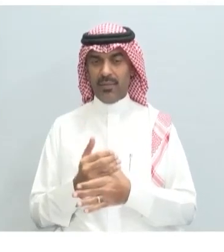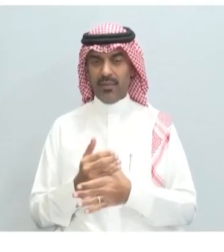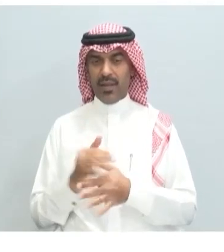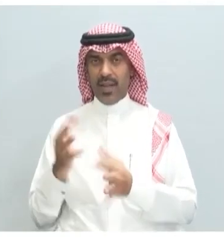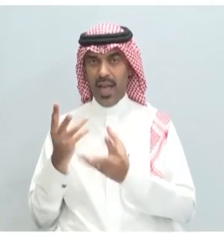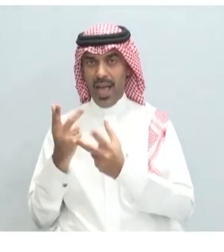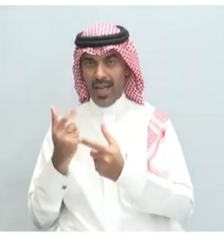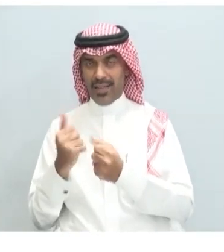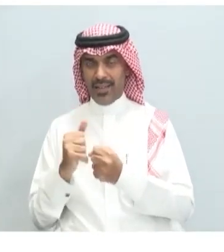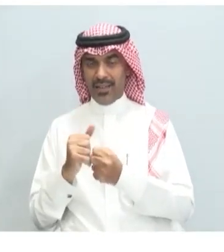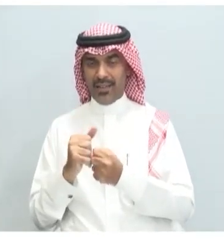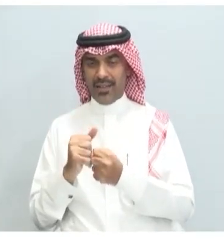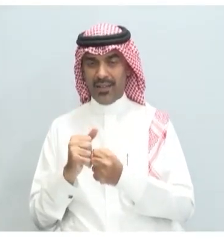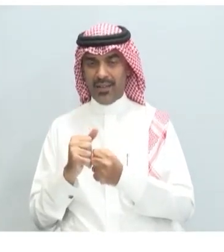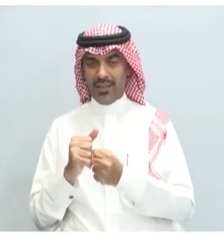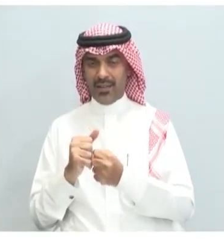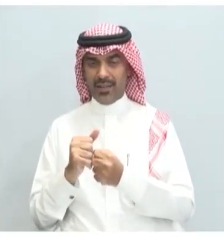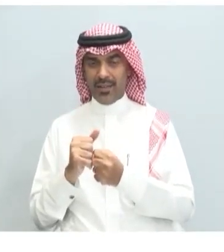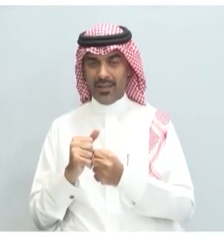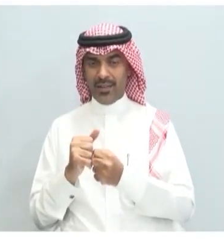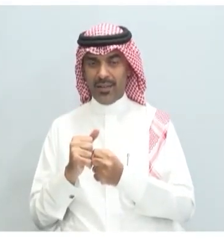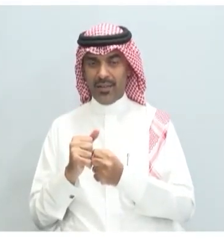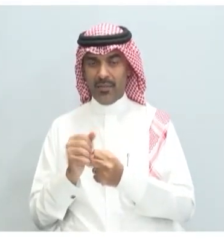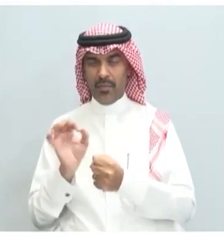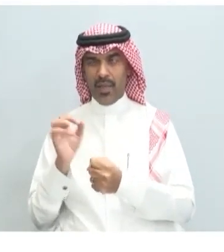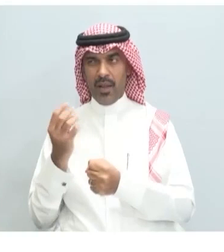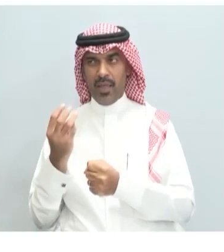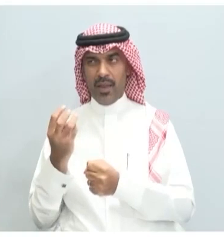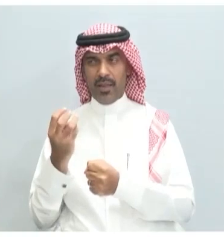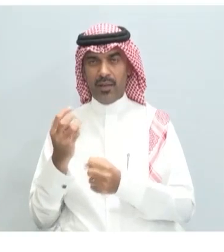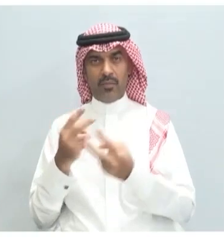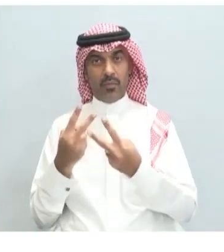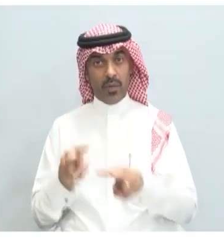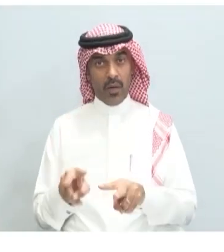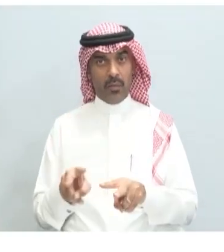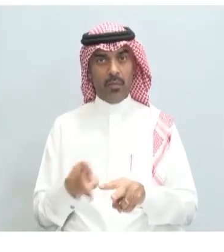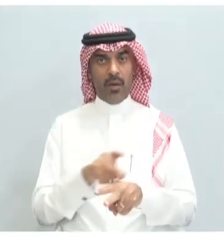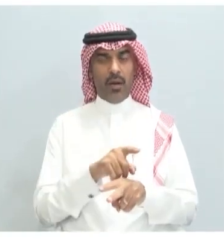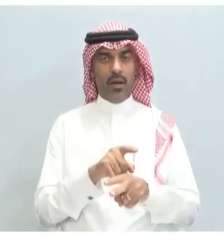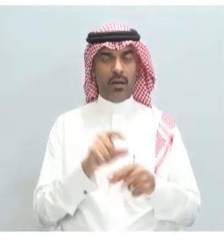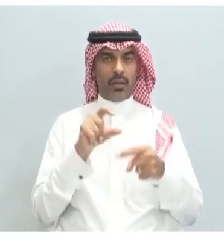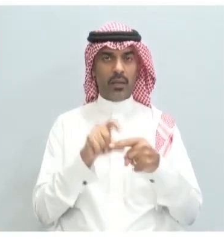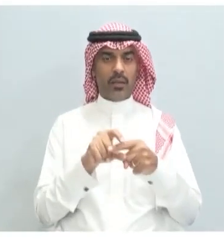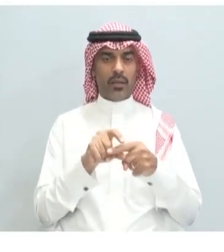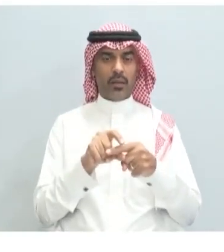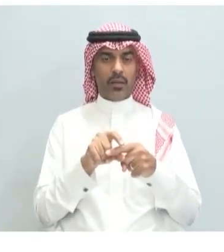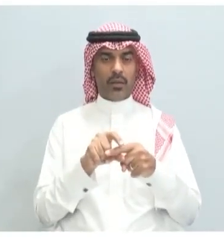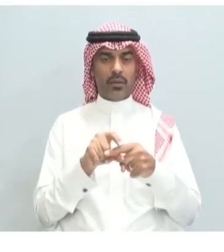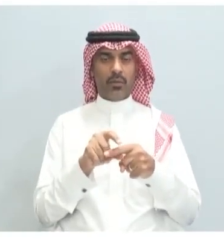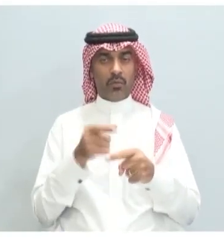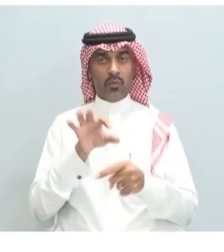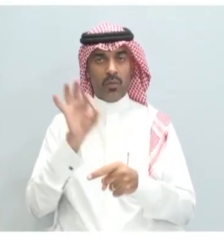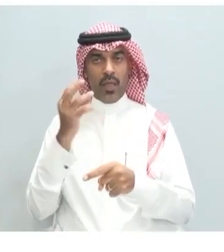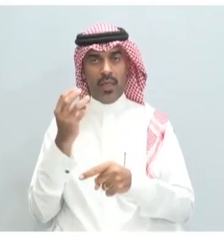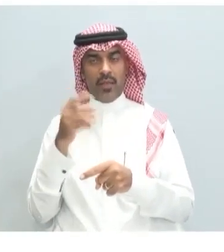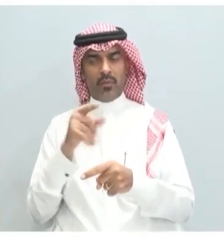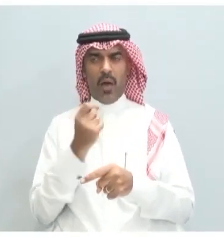العدد نختار واحد بس يكفينا 30 يقبل القسمه طبعا ممكن تختار غير ال 30 لكن